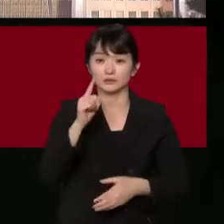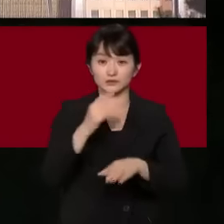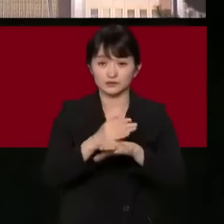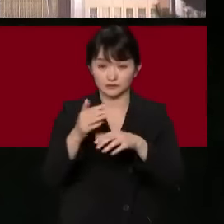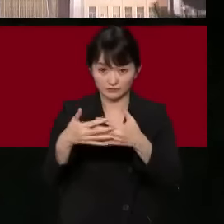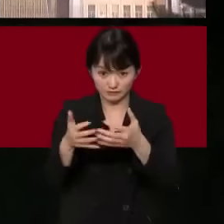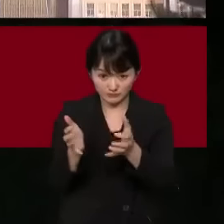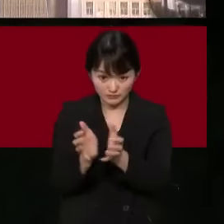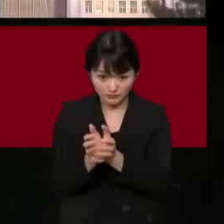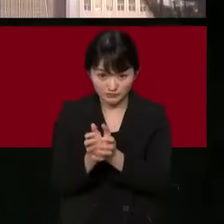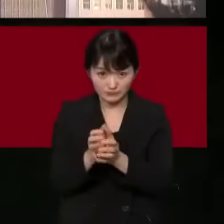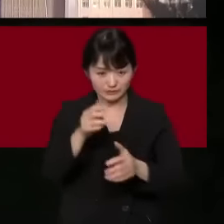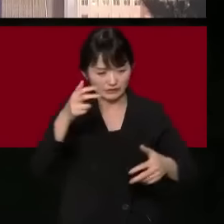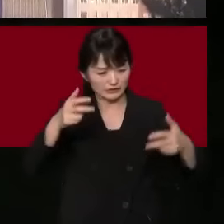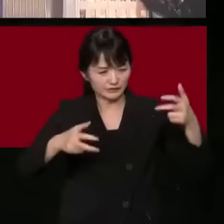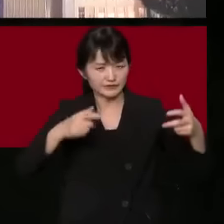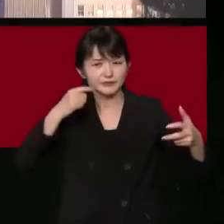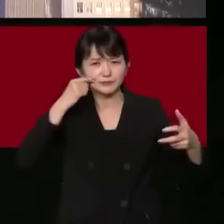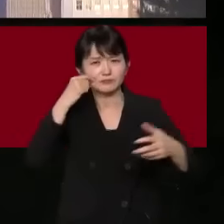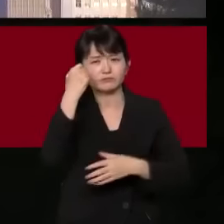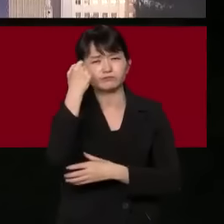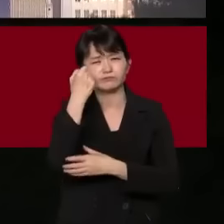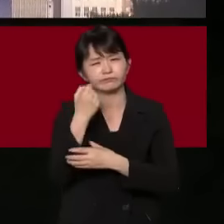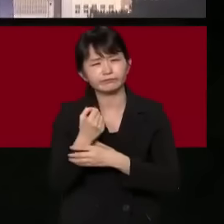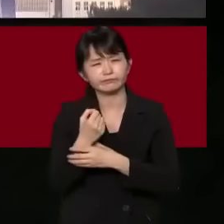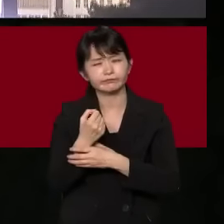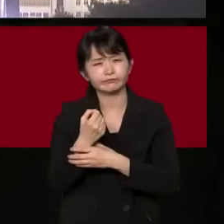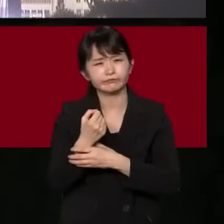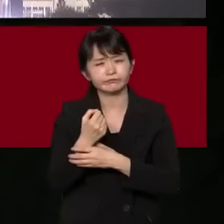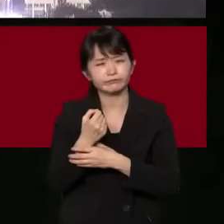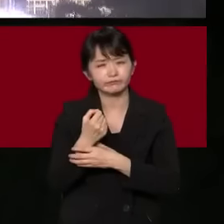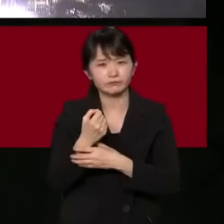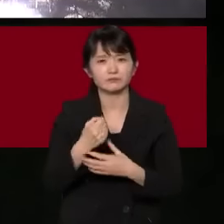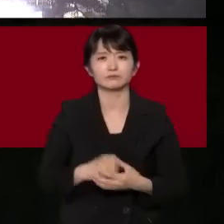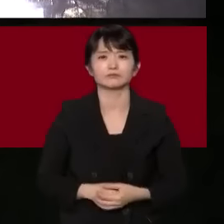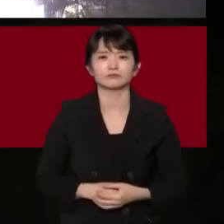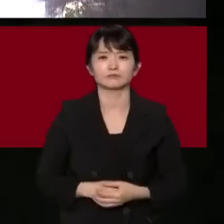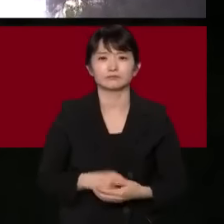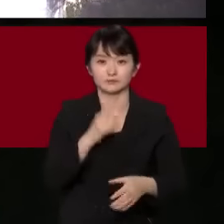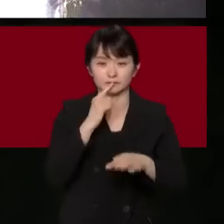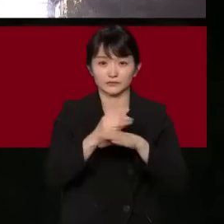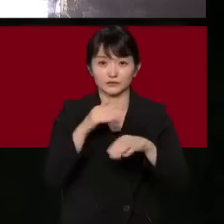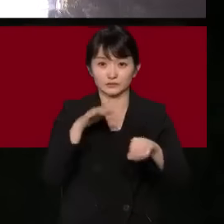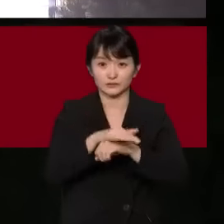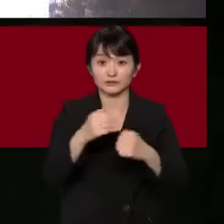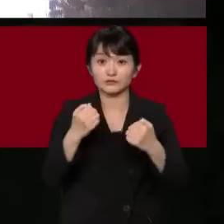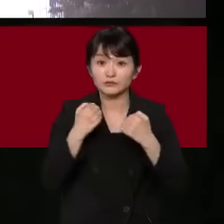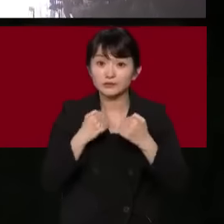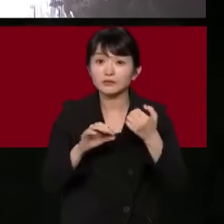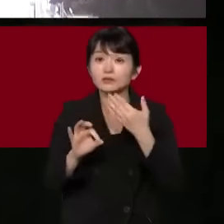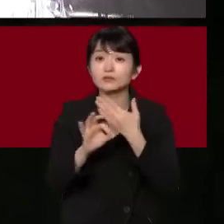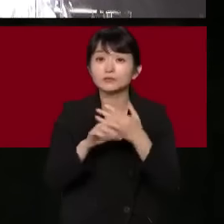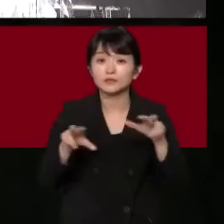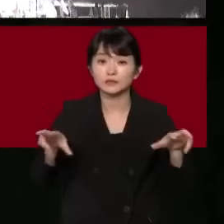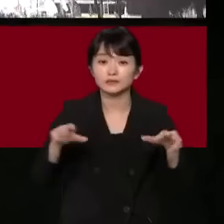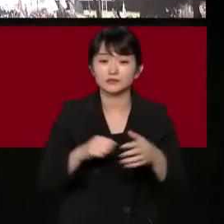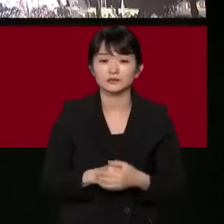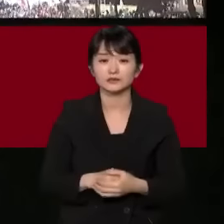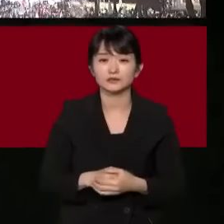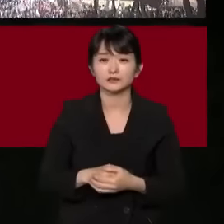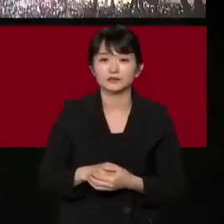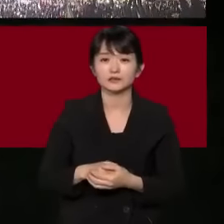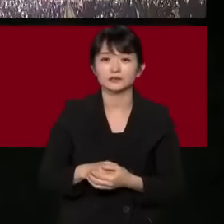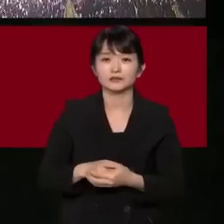정당이든 견제받지 못하면 부패할 수밖에 없습니다. 민주주의가 건강하기 위해서는 이제 저희가